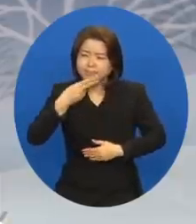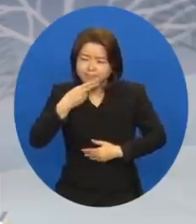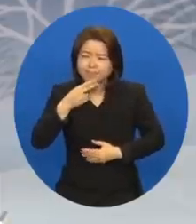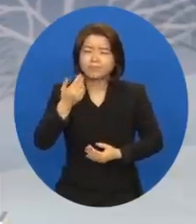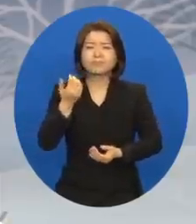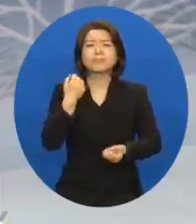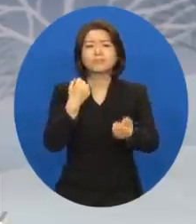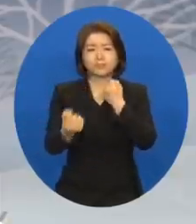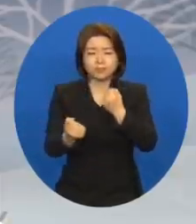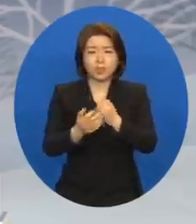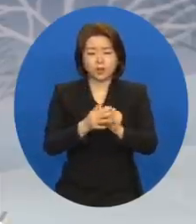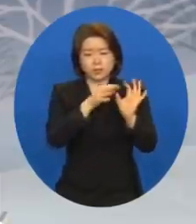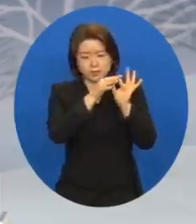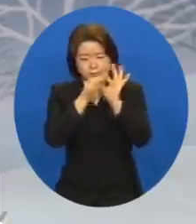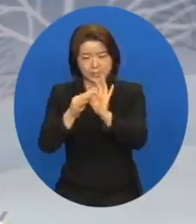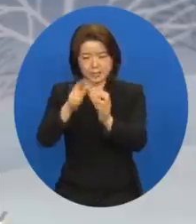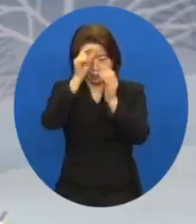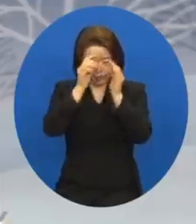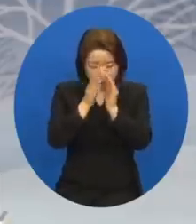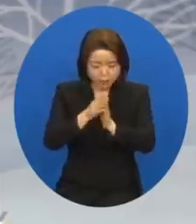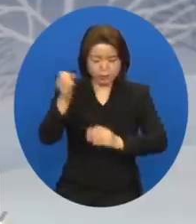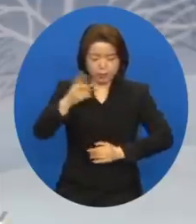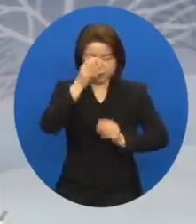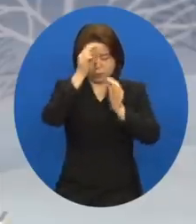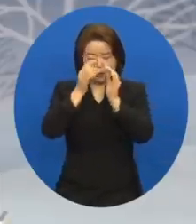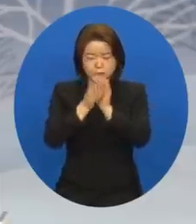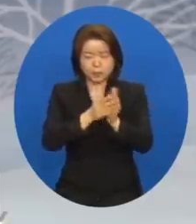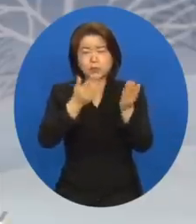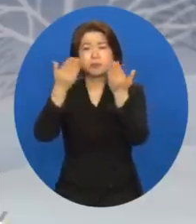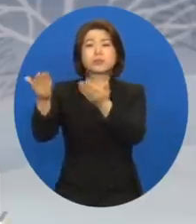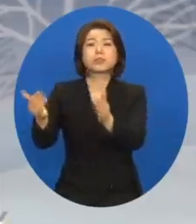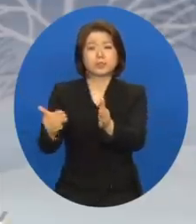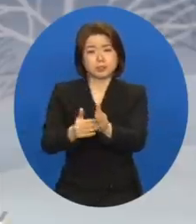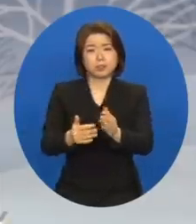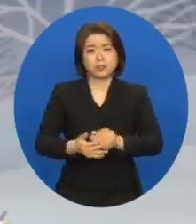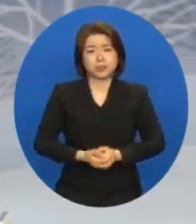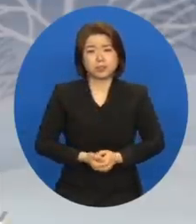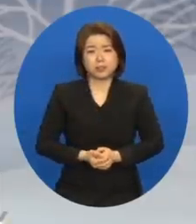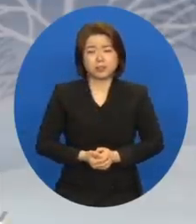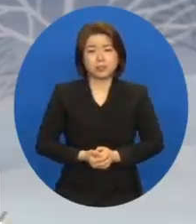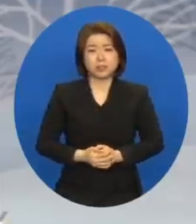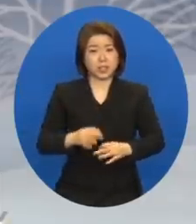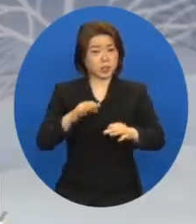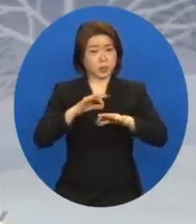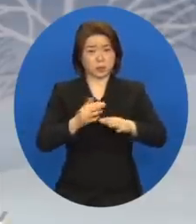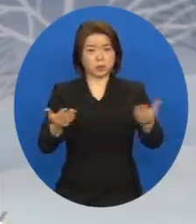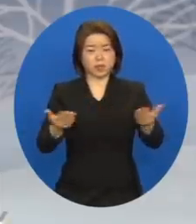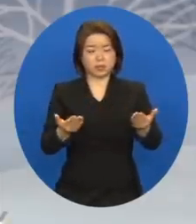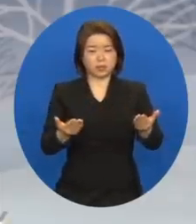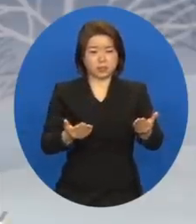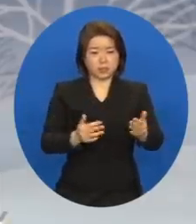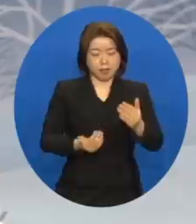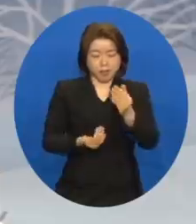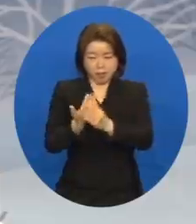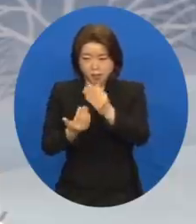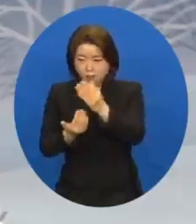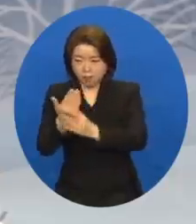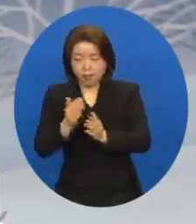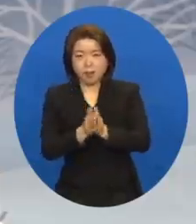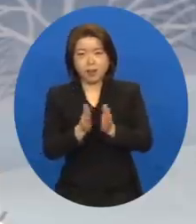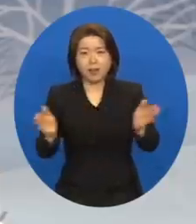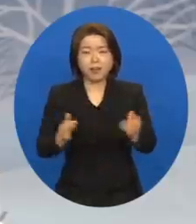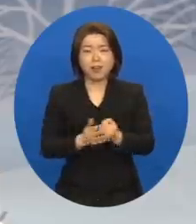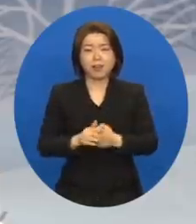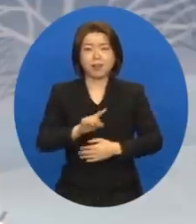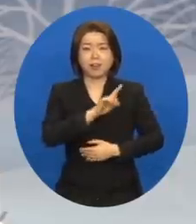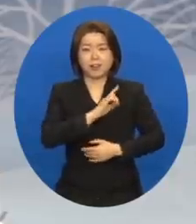가운데서도 계속해서 기도하고 또 기도해 왔습니다. 놀라운 일들이 벌어지기 시작하고,